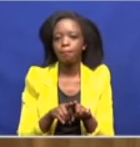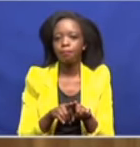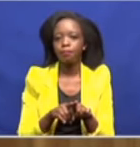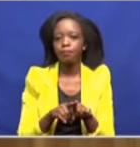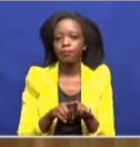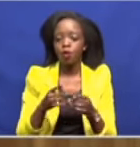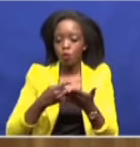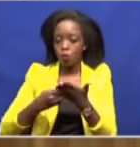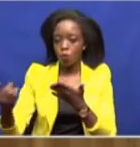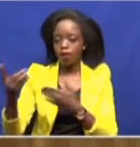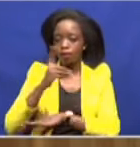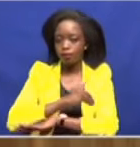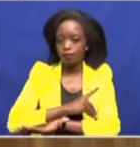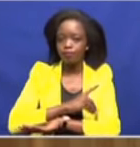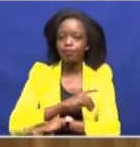Siku za wiki